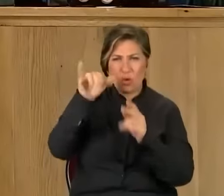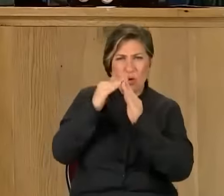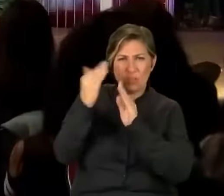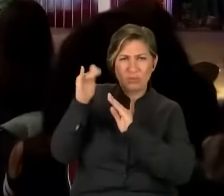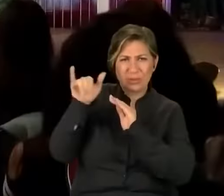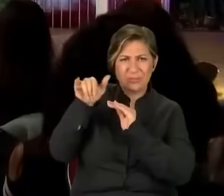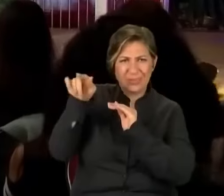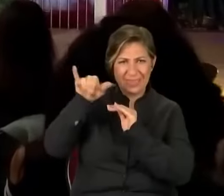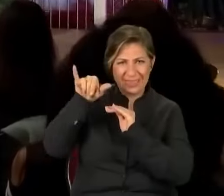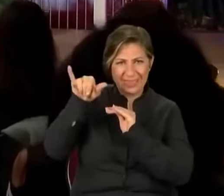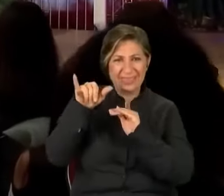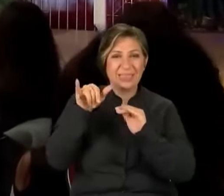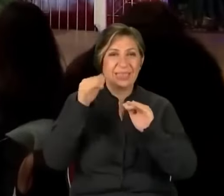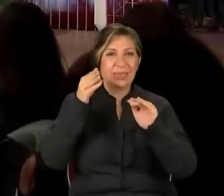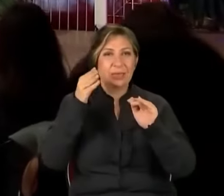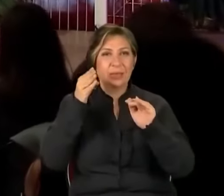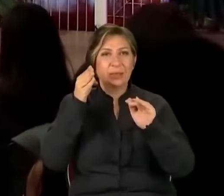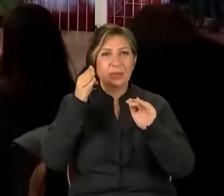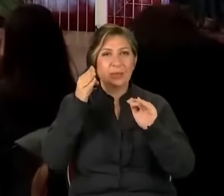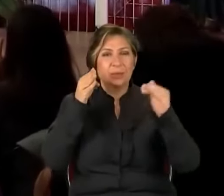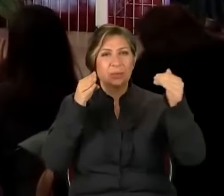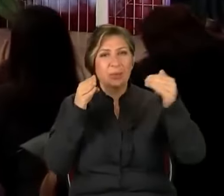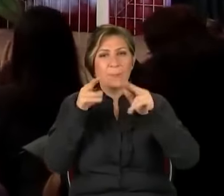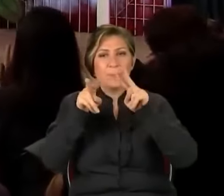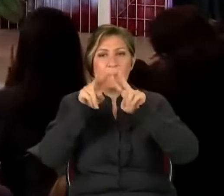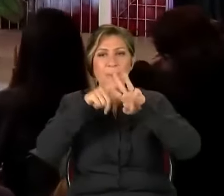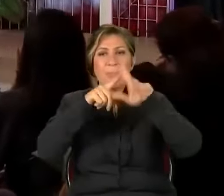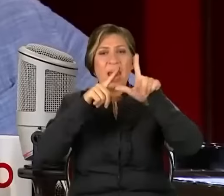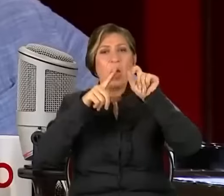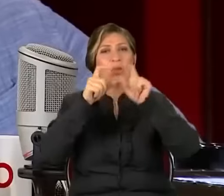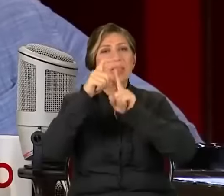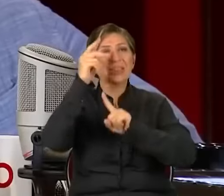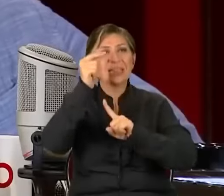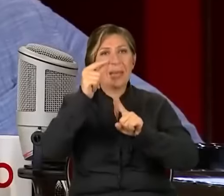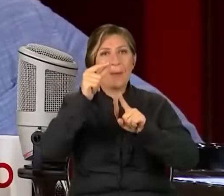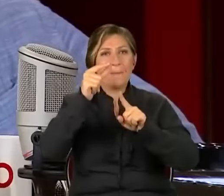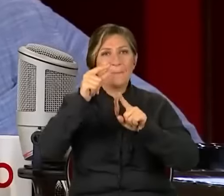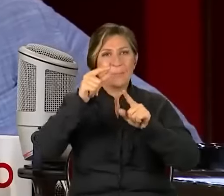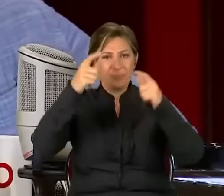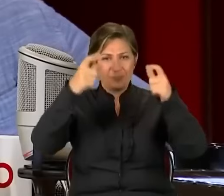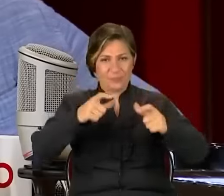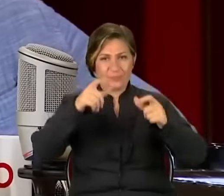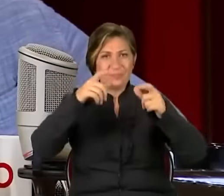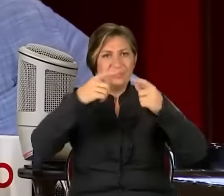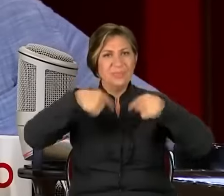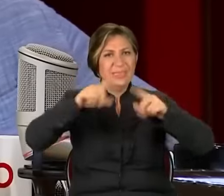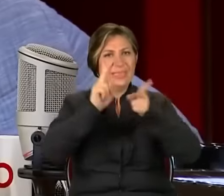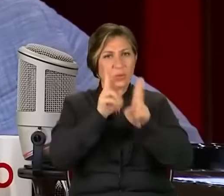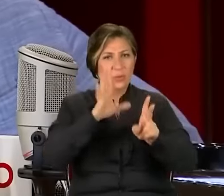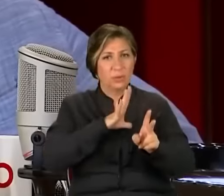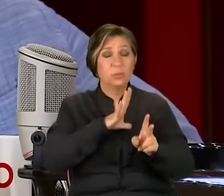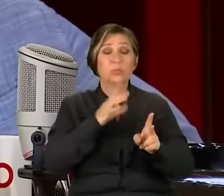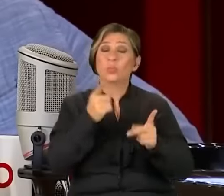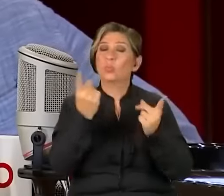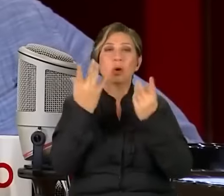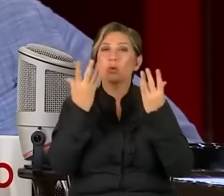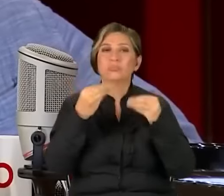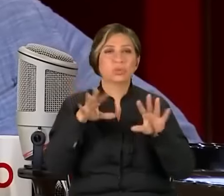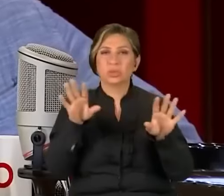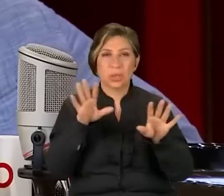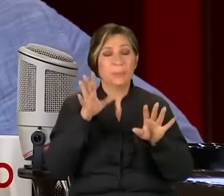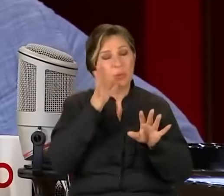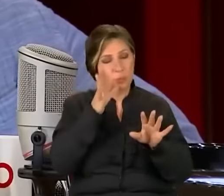komşuyduk. Girişte bu Melodi Pasajı'nda bir sahnemiz vardı bizim. Ondan sonra dedik ki yani böyle bir şey olmayacak.